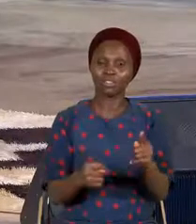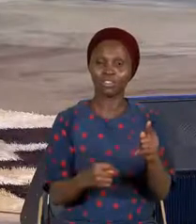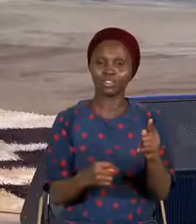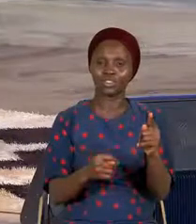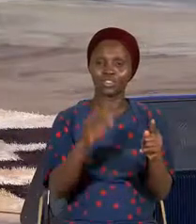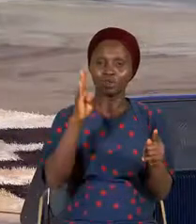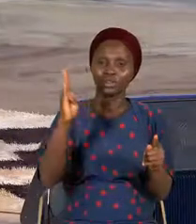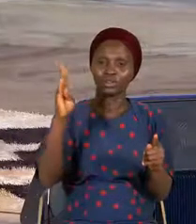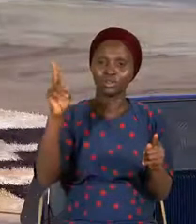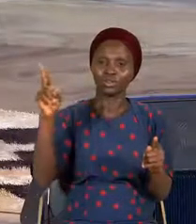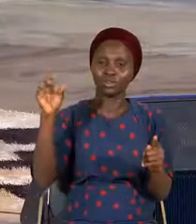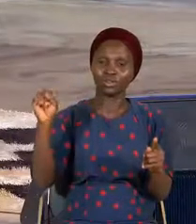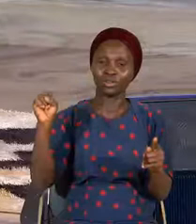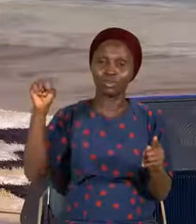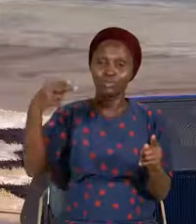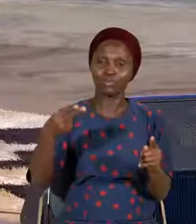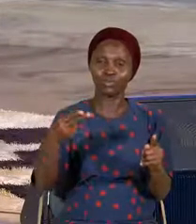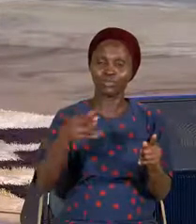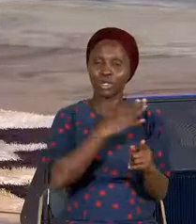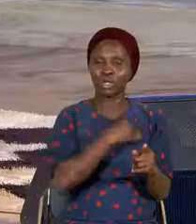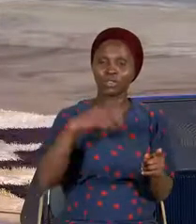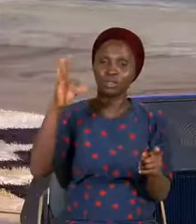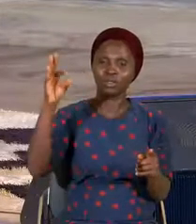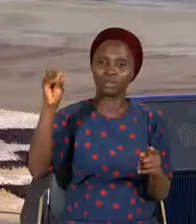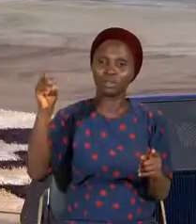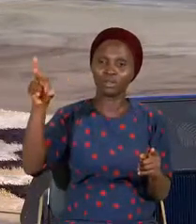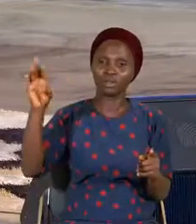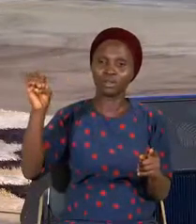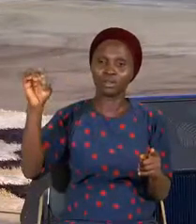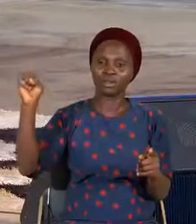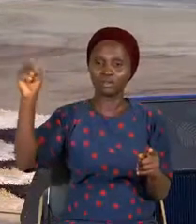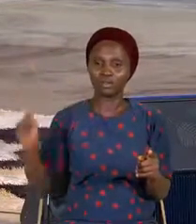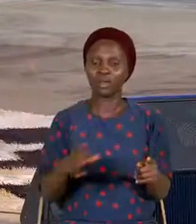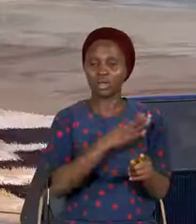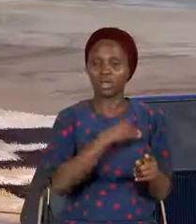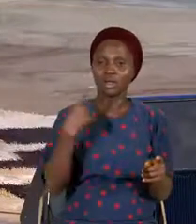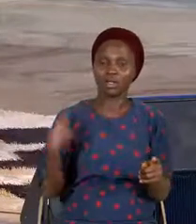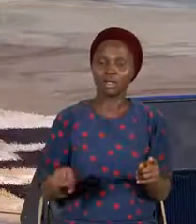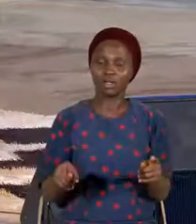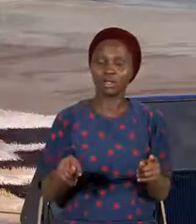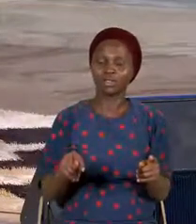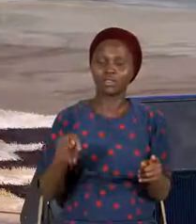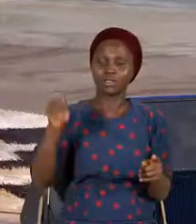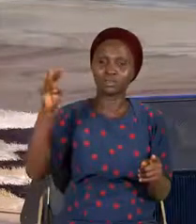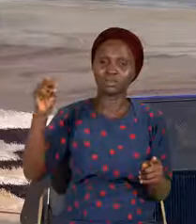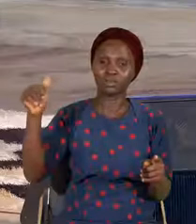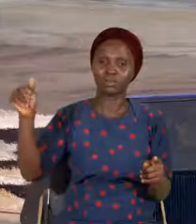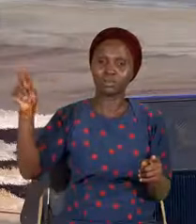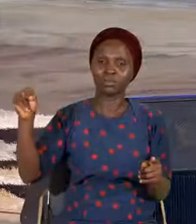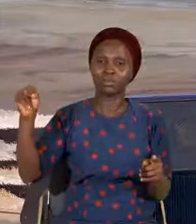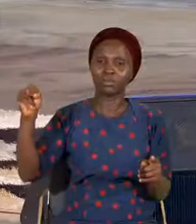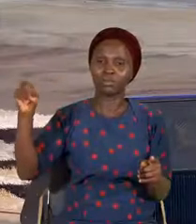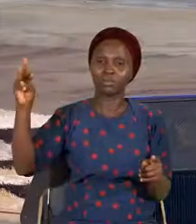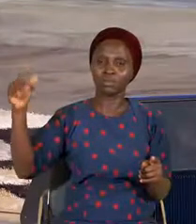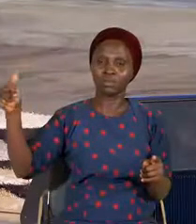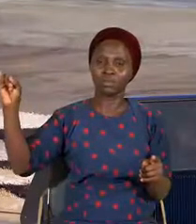de l'esprit de forêt, de l'esprit de la brousse, ou bien de l'esprit de mamie, de l'esprit ou